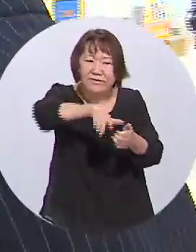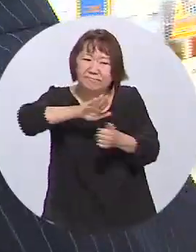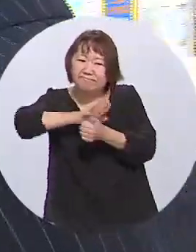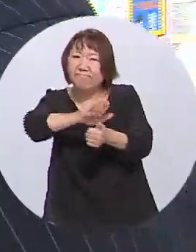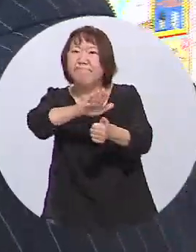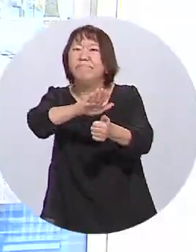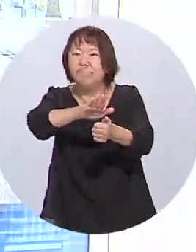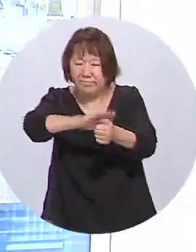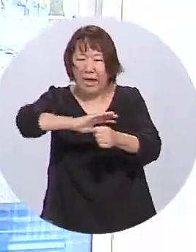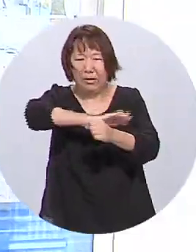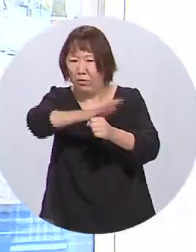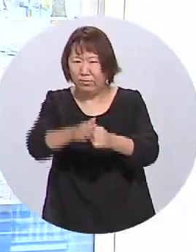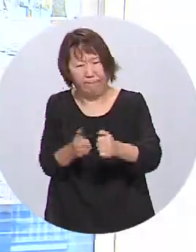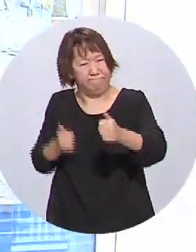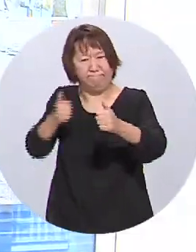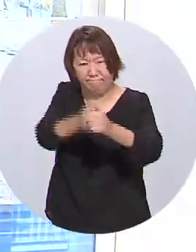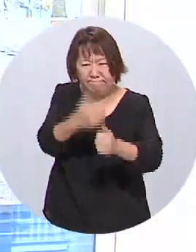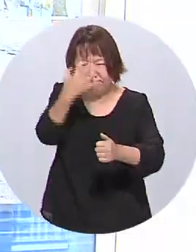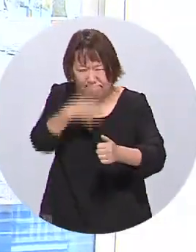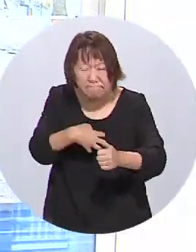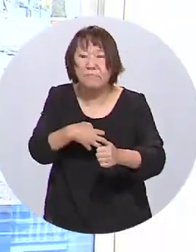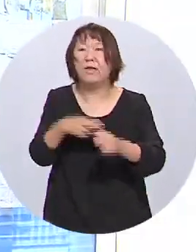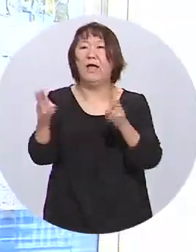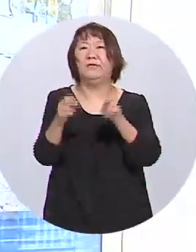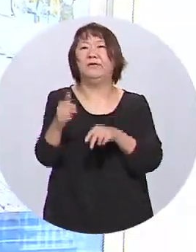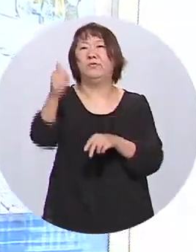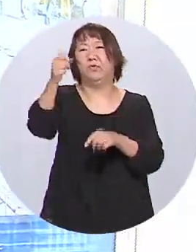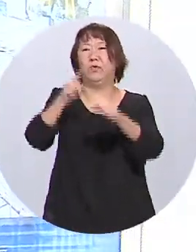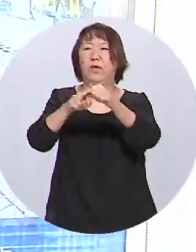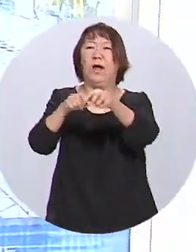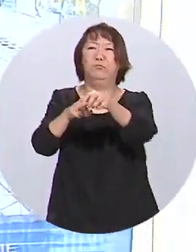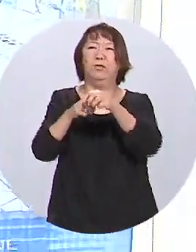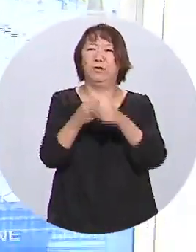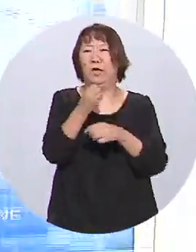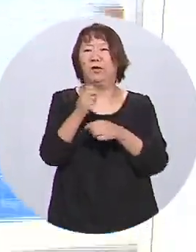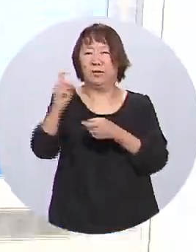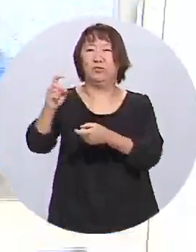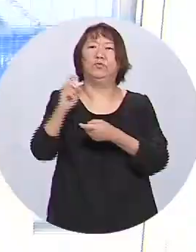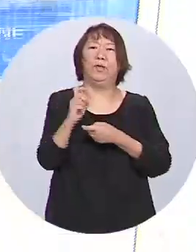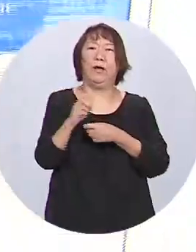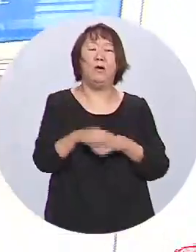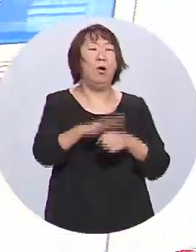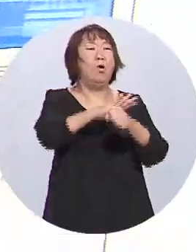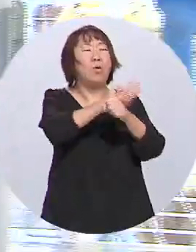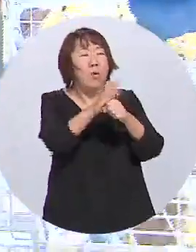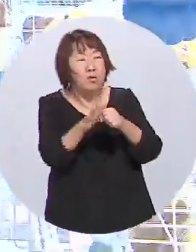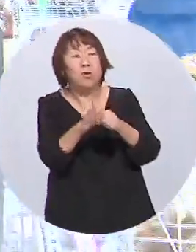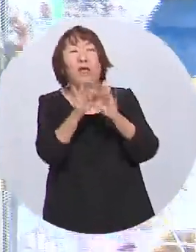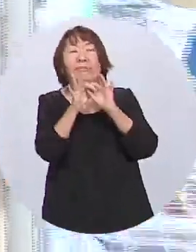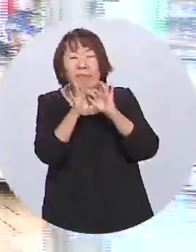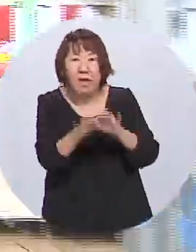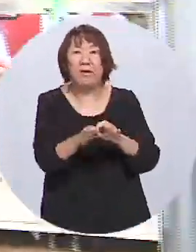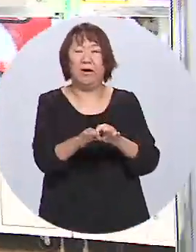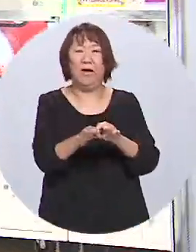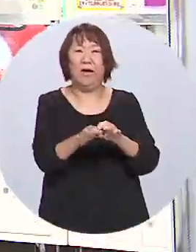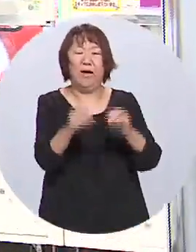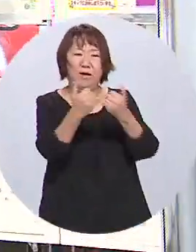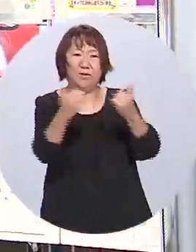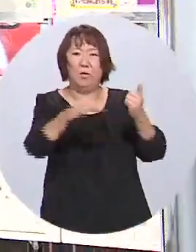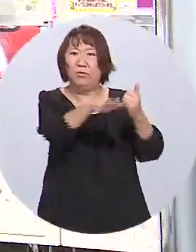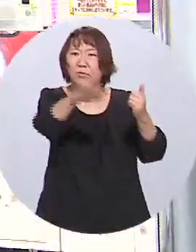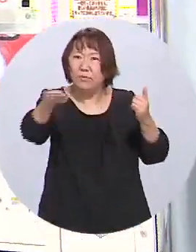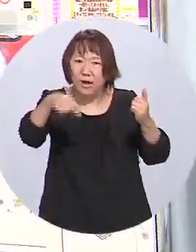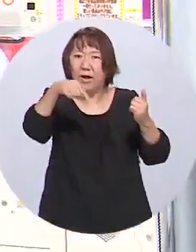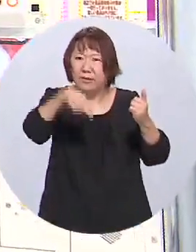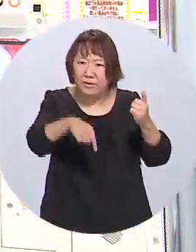しながらコロナに挑んでいくと社長の中村さんは言います。 まあ、コロナだからこそですね、人々の中